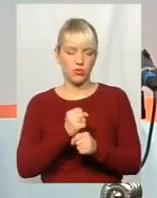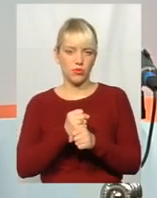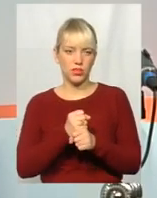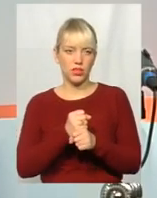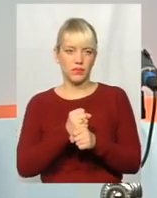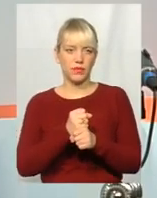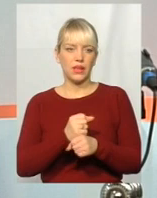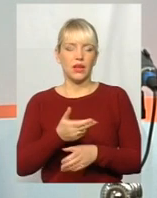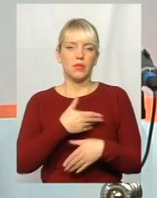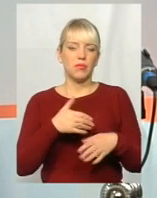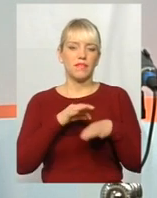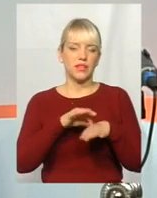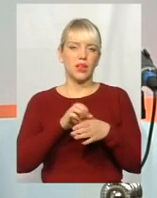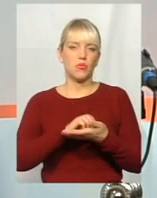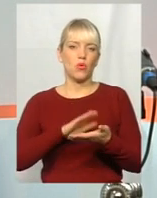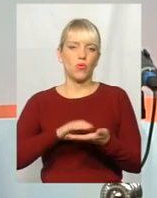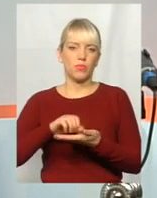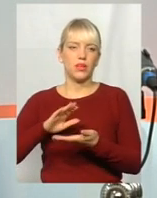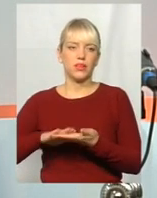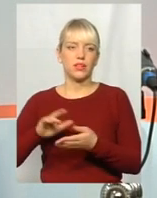ведемо облік ремонтів,